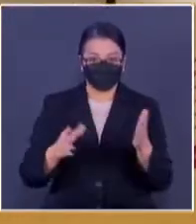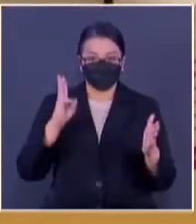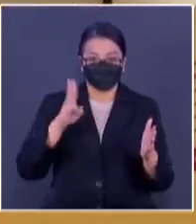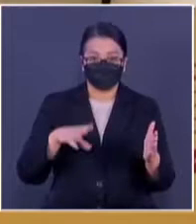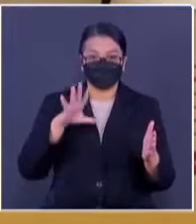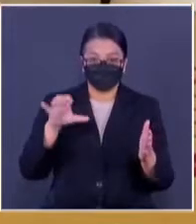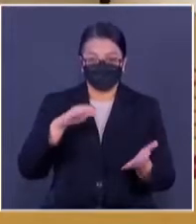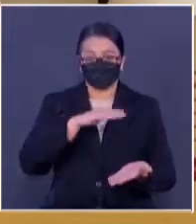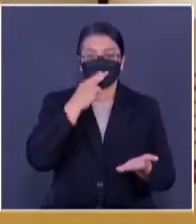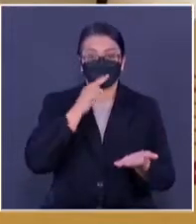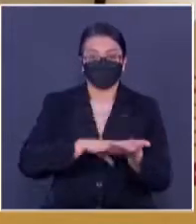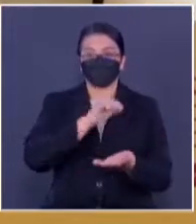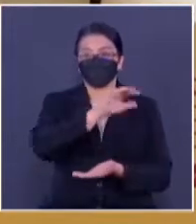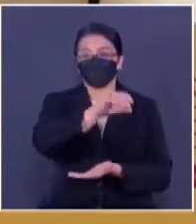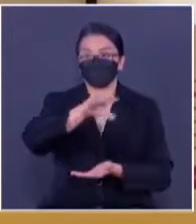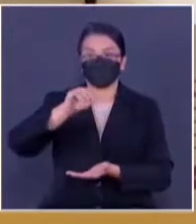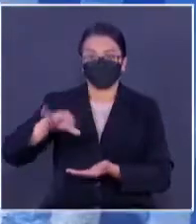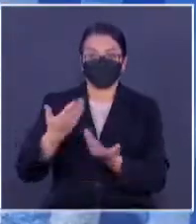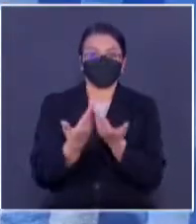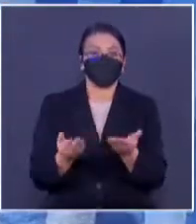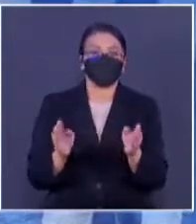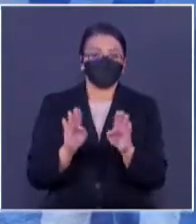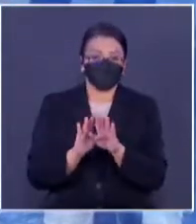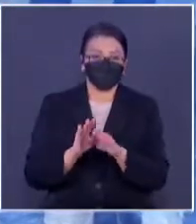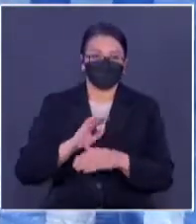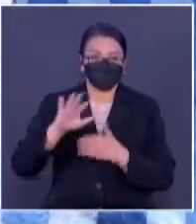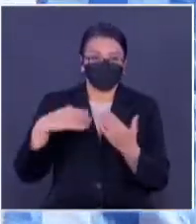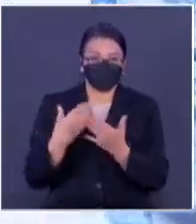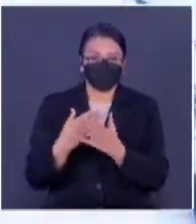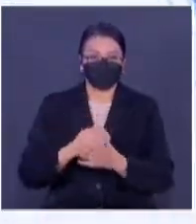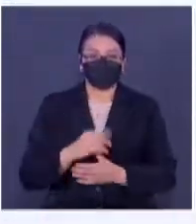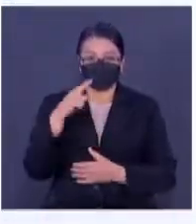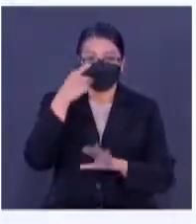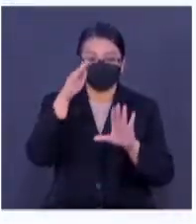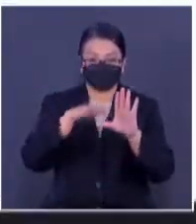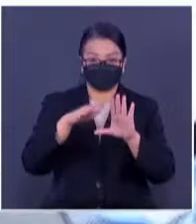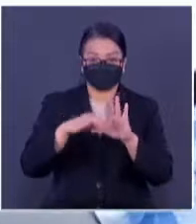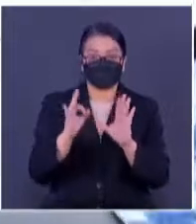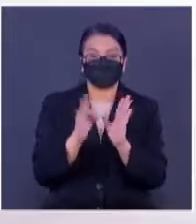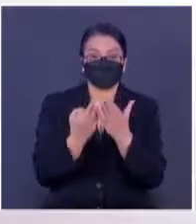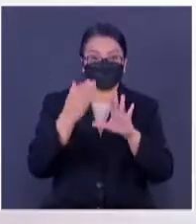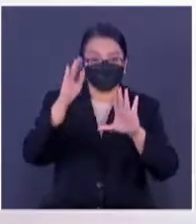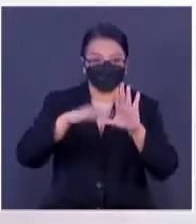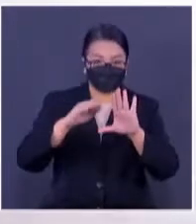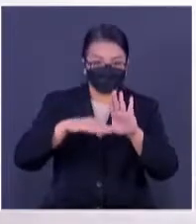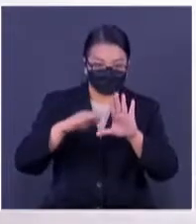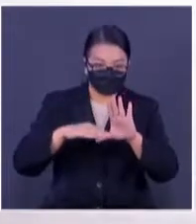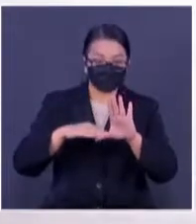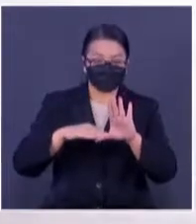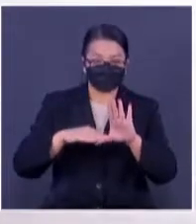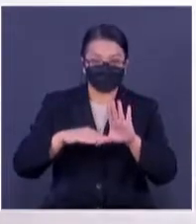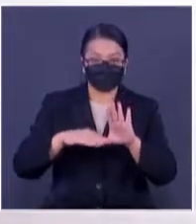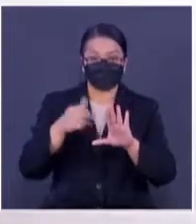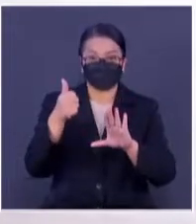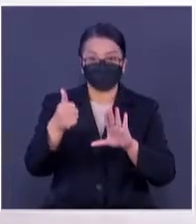ไปถึงมือที่บ้าน 6,500 ครอบครัวคุณผู้ชมที่ลงทะเบียนผ่านทาง Facebook โมโนทวินตี้นายและโมโนทวินตี้นายนิวส์นะ